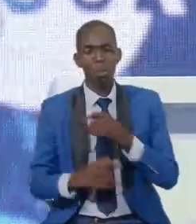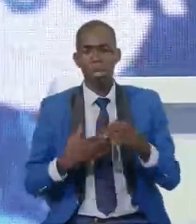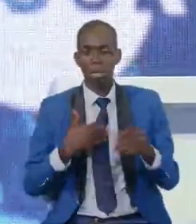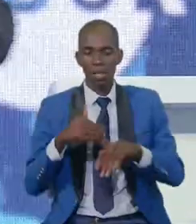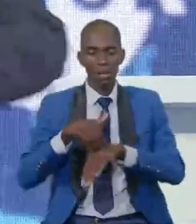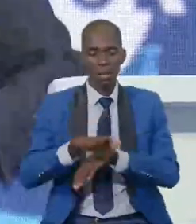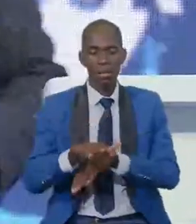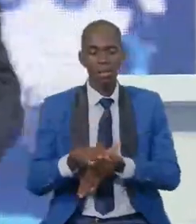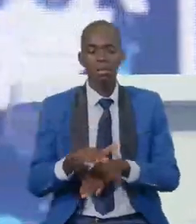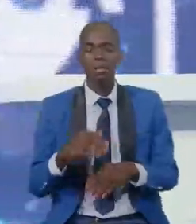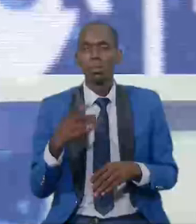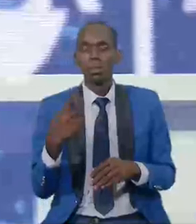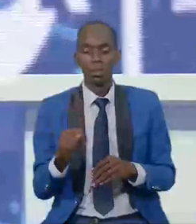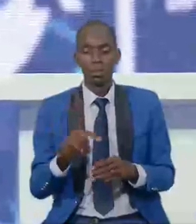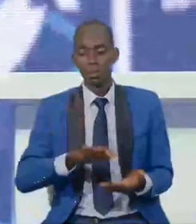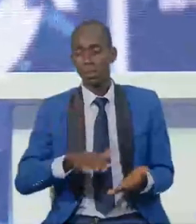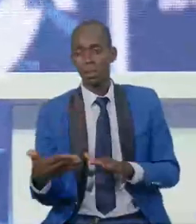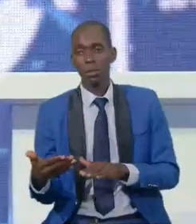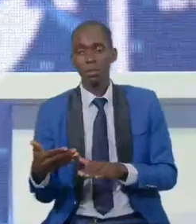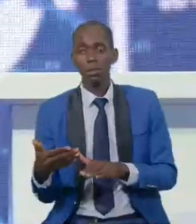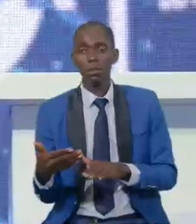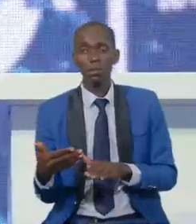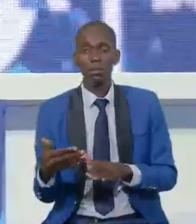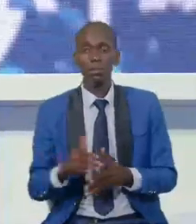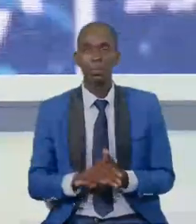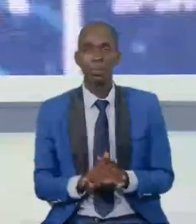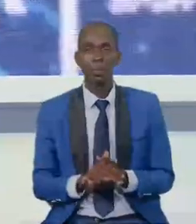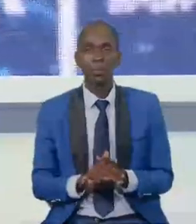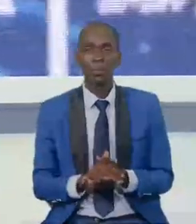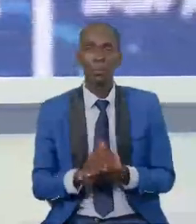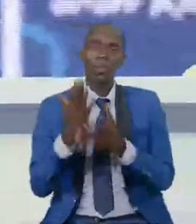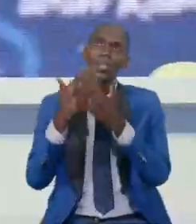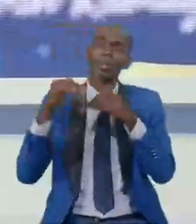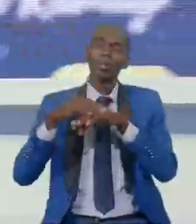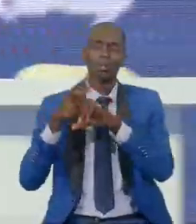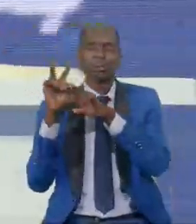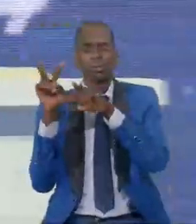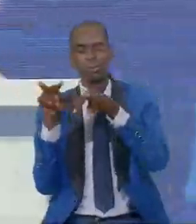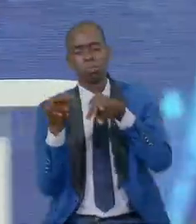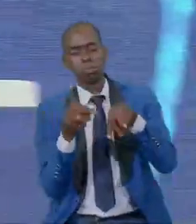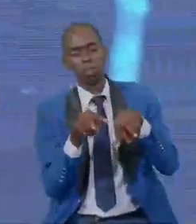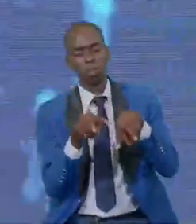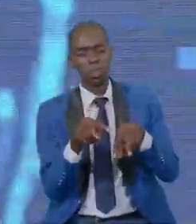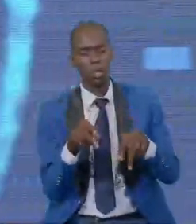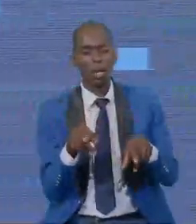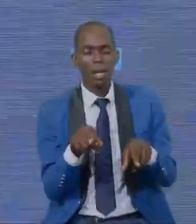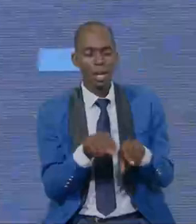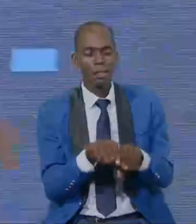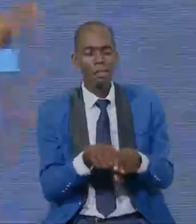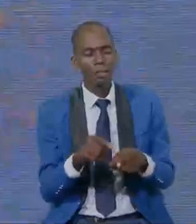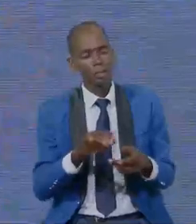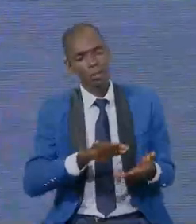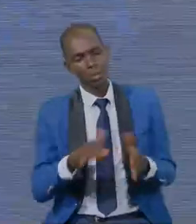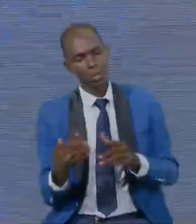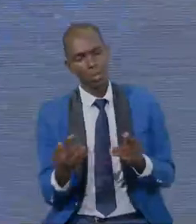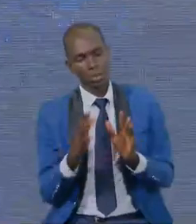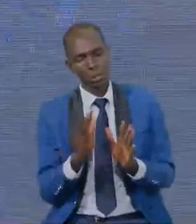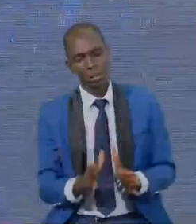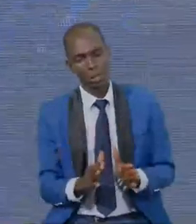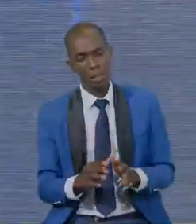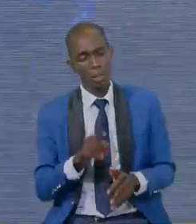Tu as le verdict de la mort sur ton cou, sur ta vie. Le ciel te voit comme un pécheur mort.